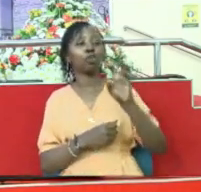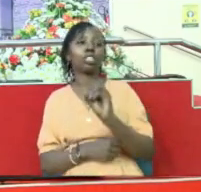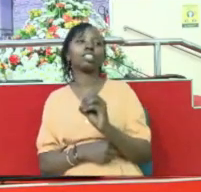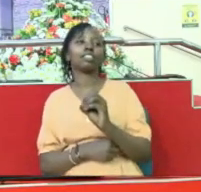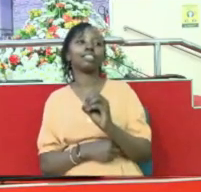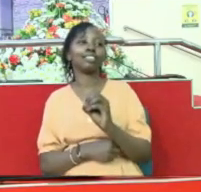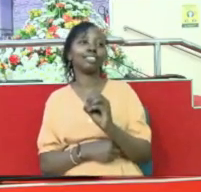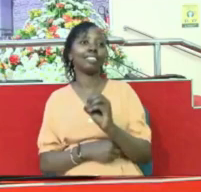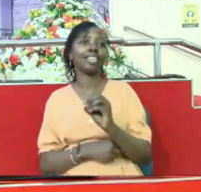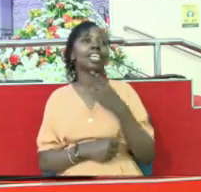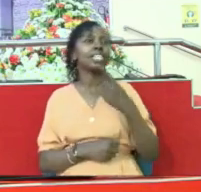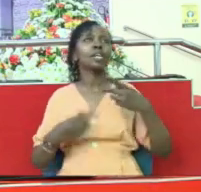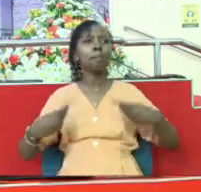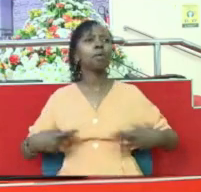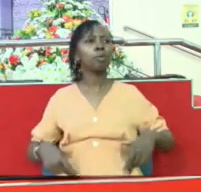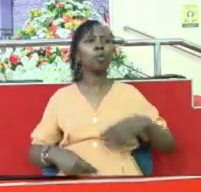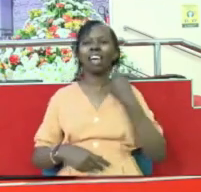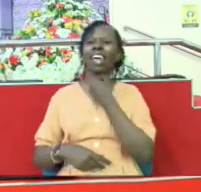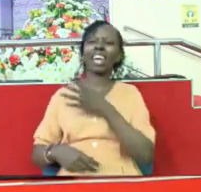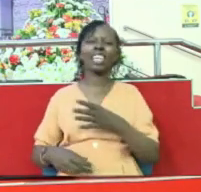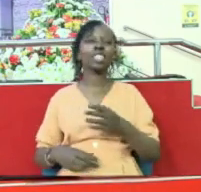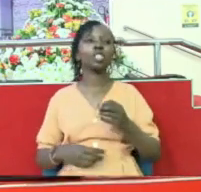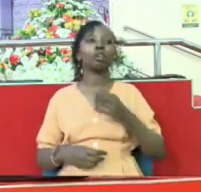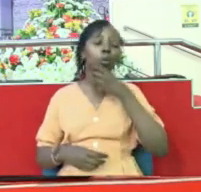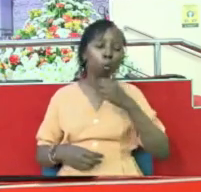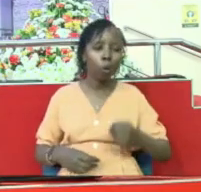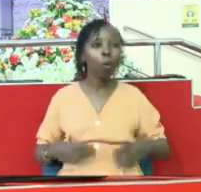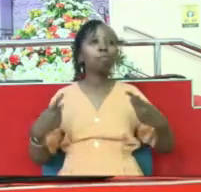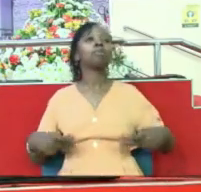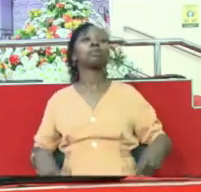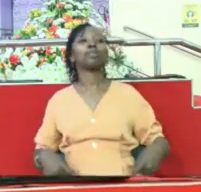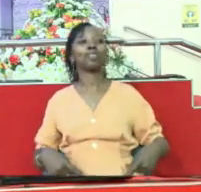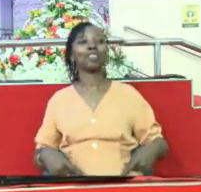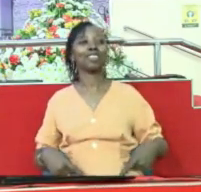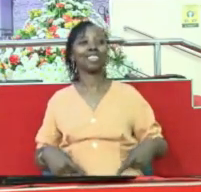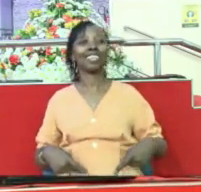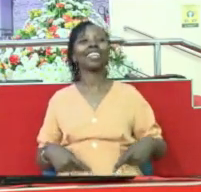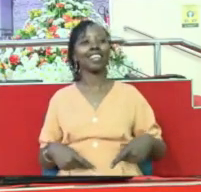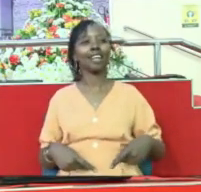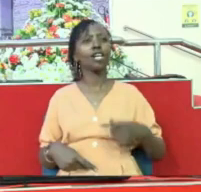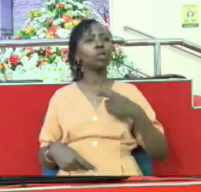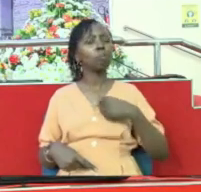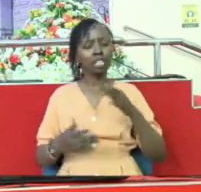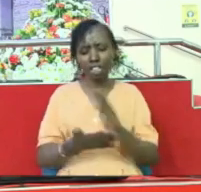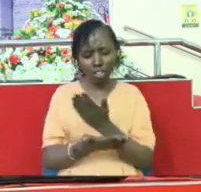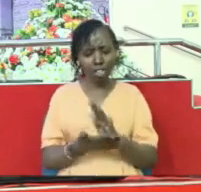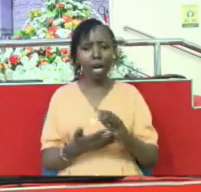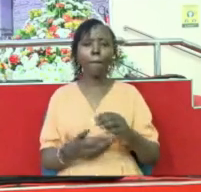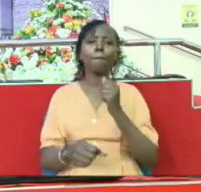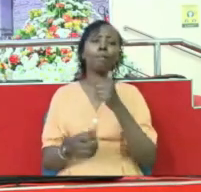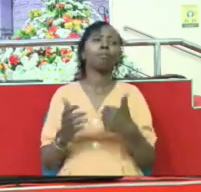Umebarikiwa kama uko 40 na kurudi. So I was just conversing with this friend. Sasa wanaongea na huyu rafiki. And I shared my problem. Nikamuelezea shida